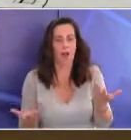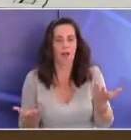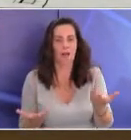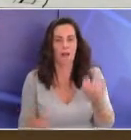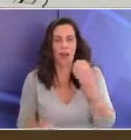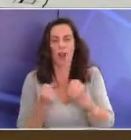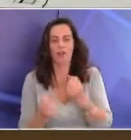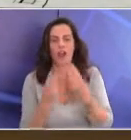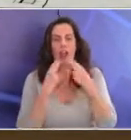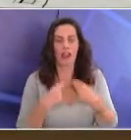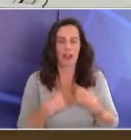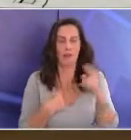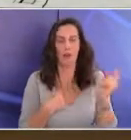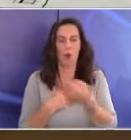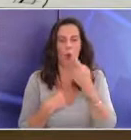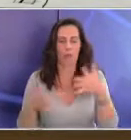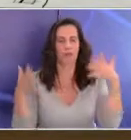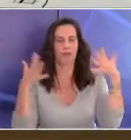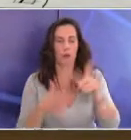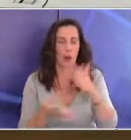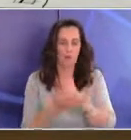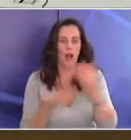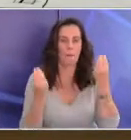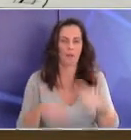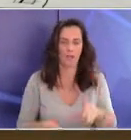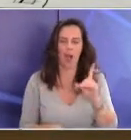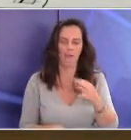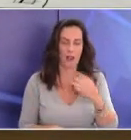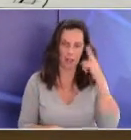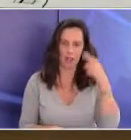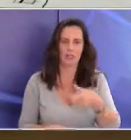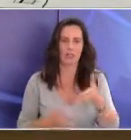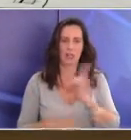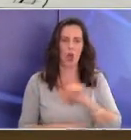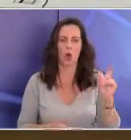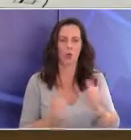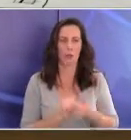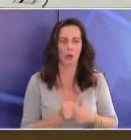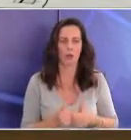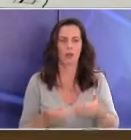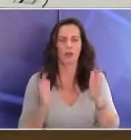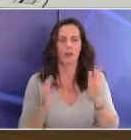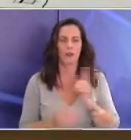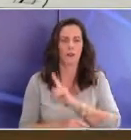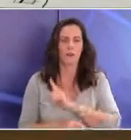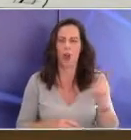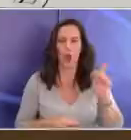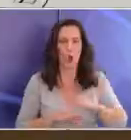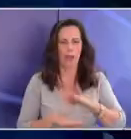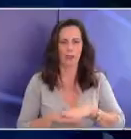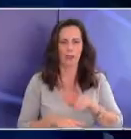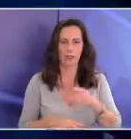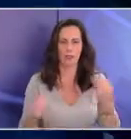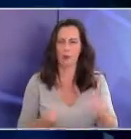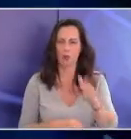קשה לו לענות, כי כולם חובטים בו, כי הוא גם ככה מפסיד, אבל בעיניי זה מאוד לא ספורטיבי ומאוד לא אתי, וזה